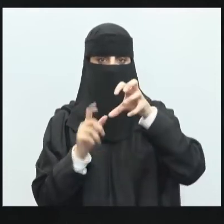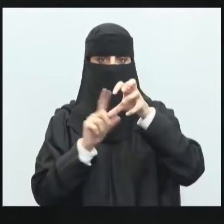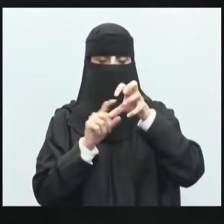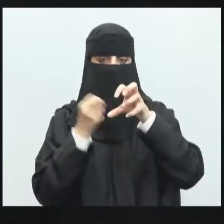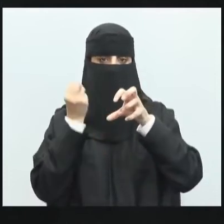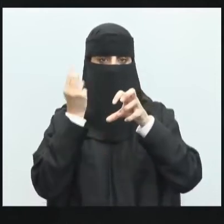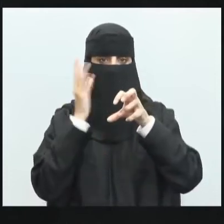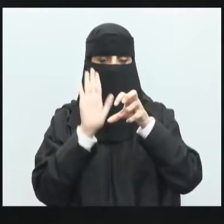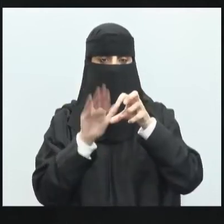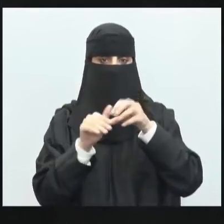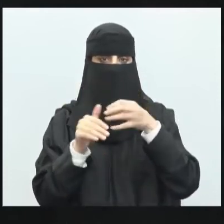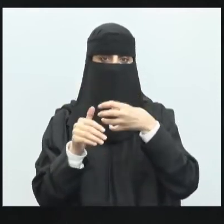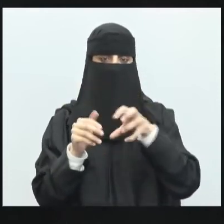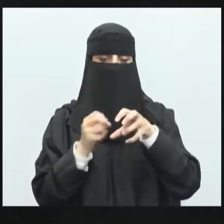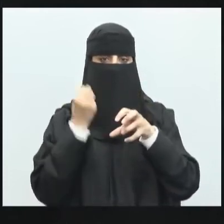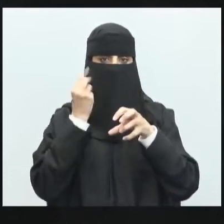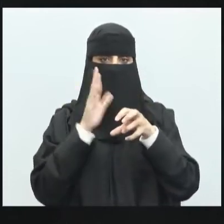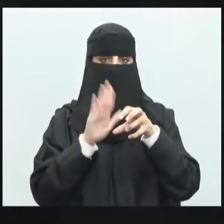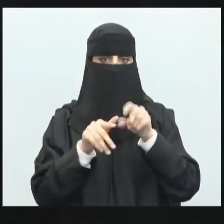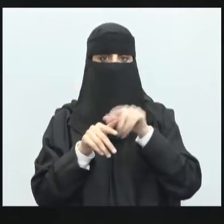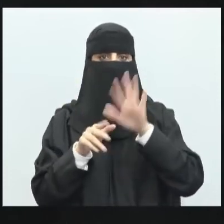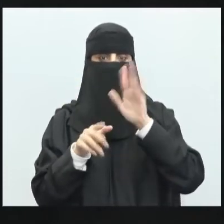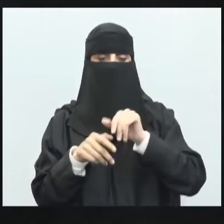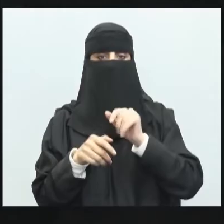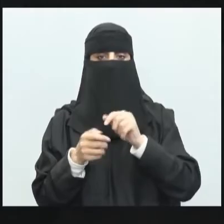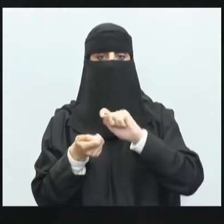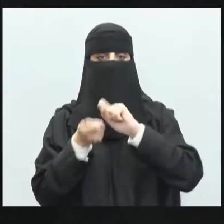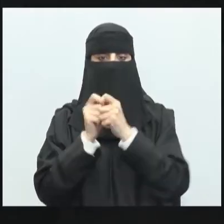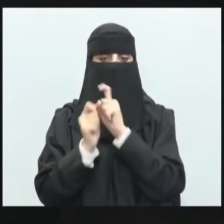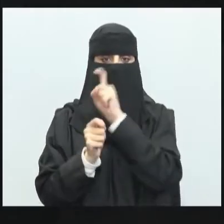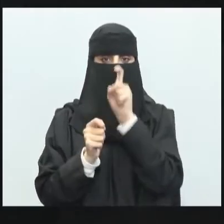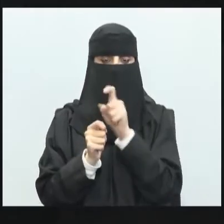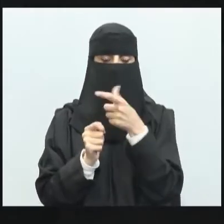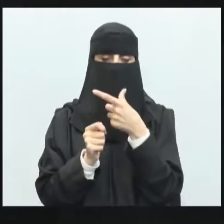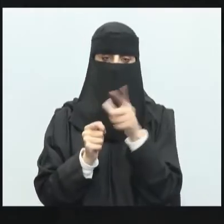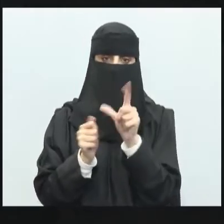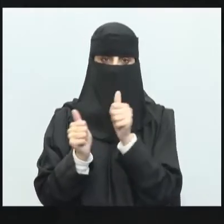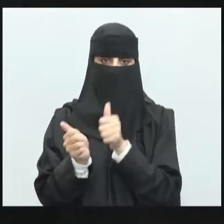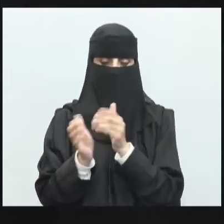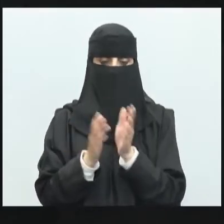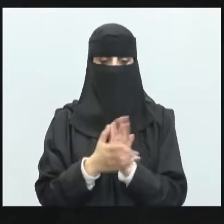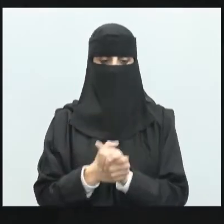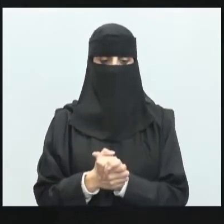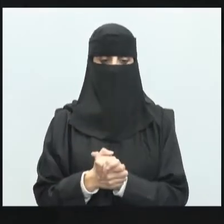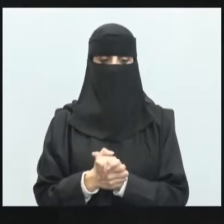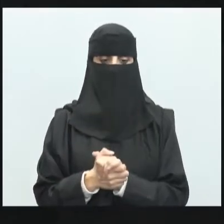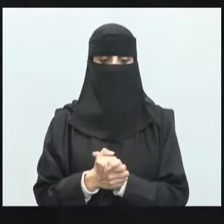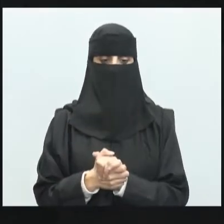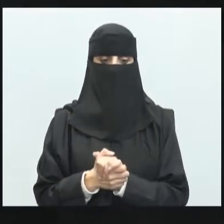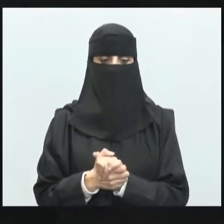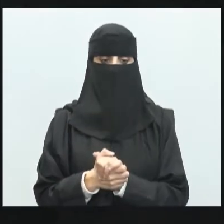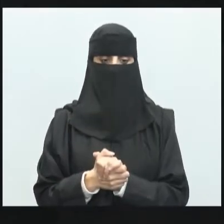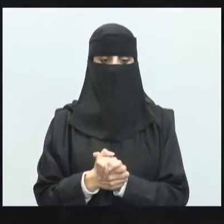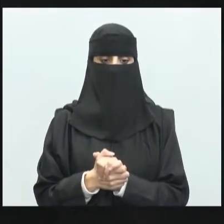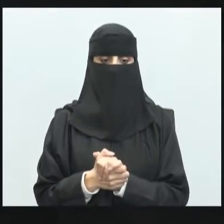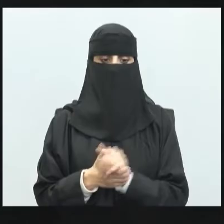تصلح ان تكون سؤالا للفكره التي تاتي بعدها اذا اردت ان